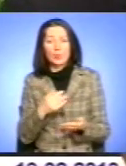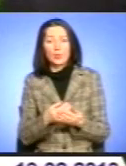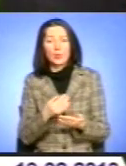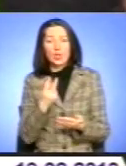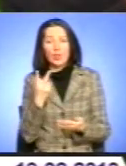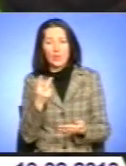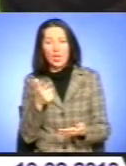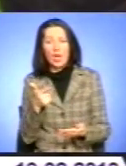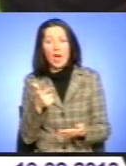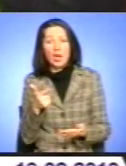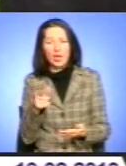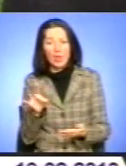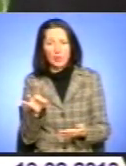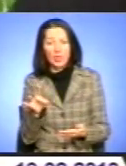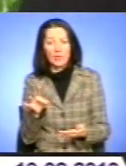гривні,